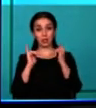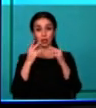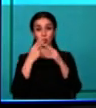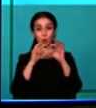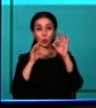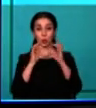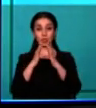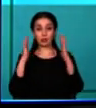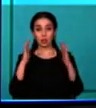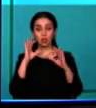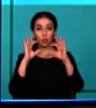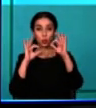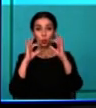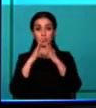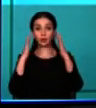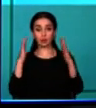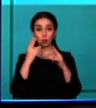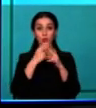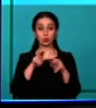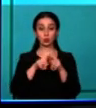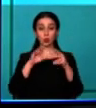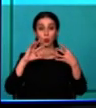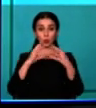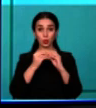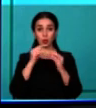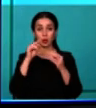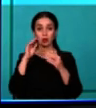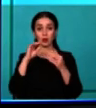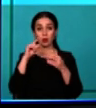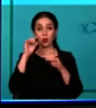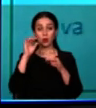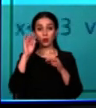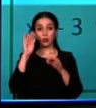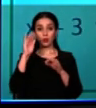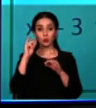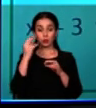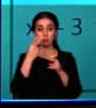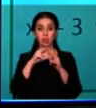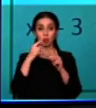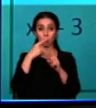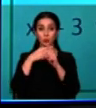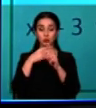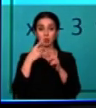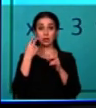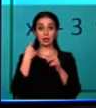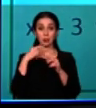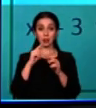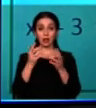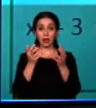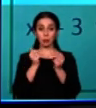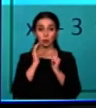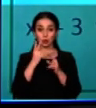катта ва 0 дан катта. Хулоса, функция мусбат қийматларни қабул қилади. Унинг умумий